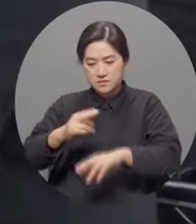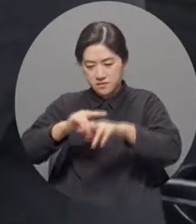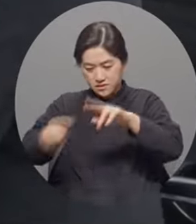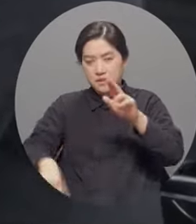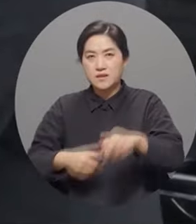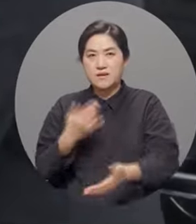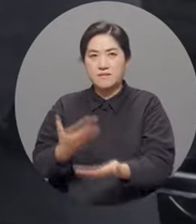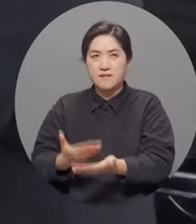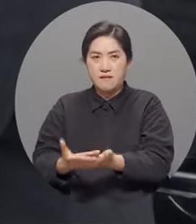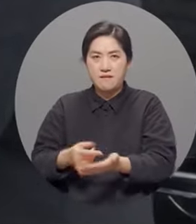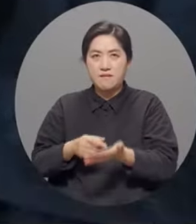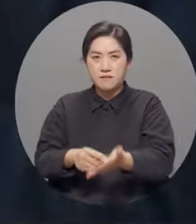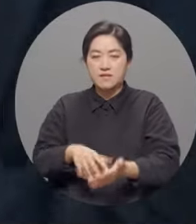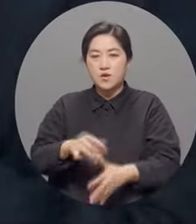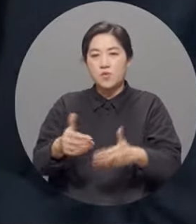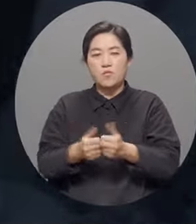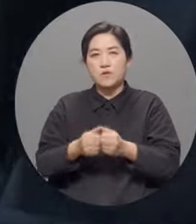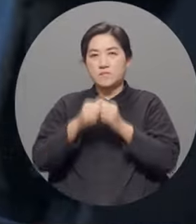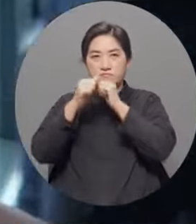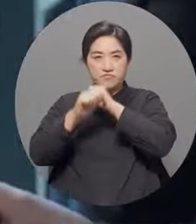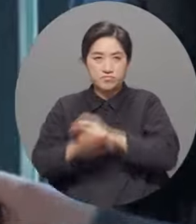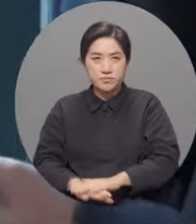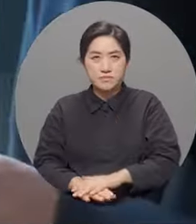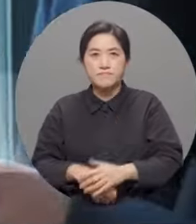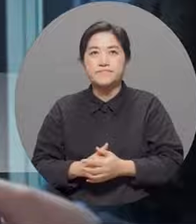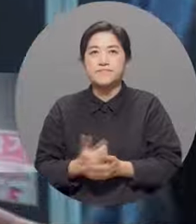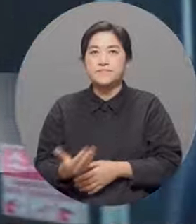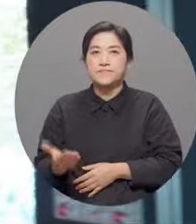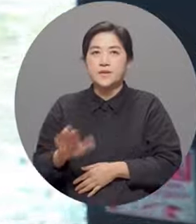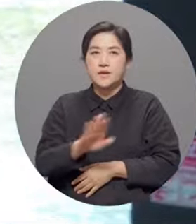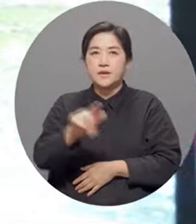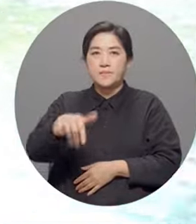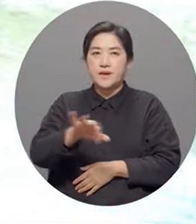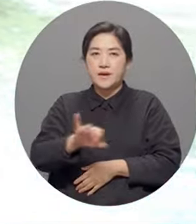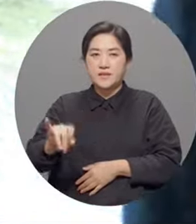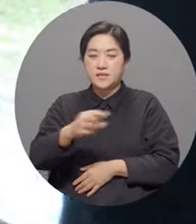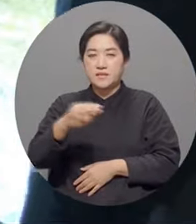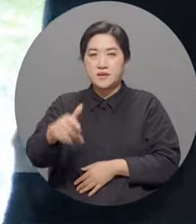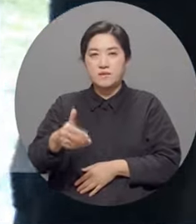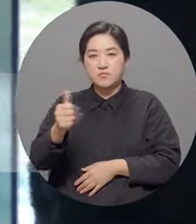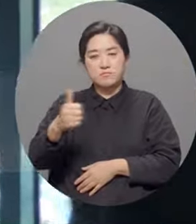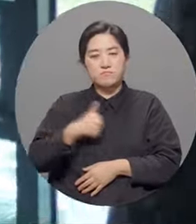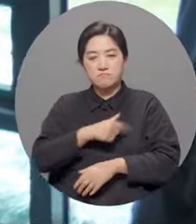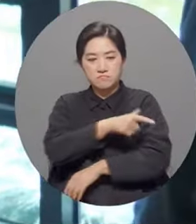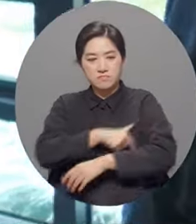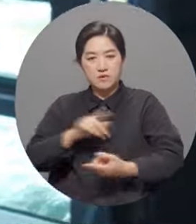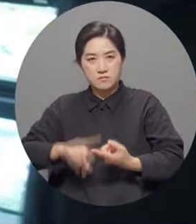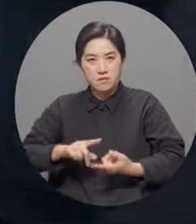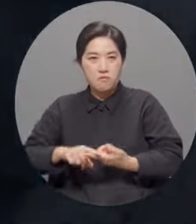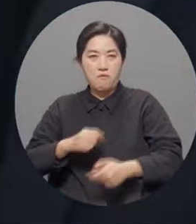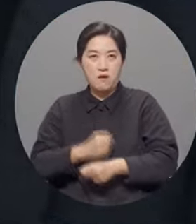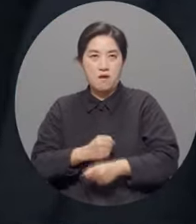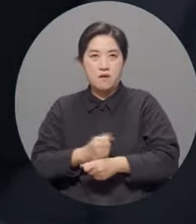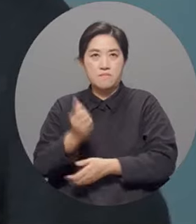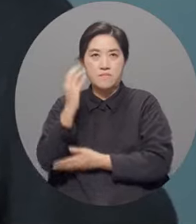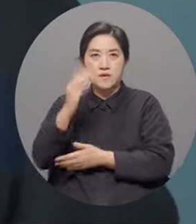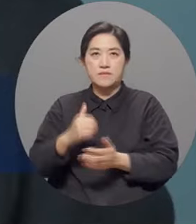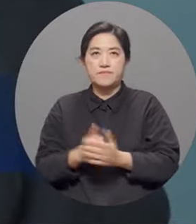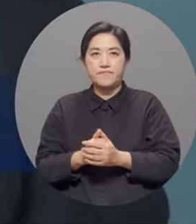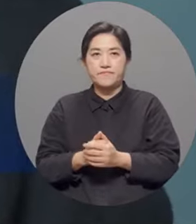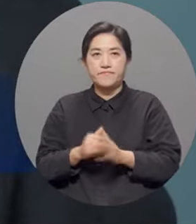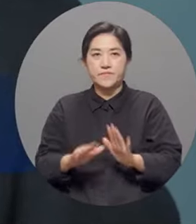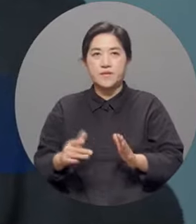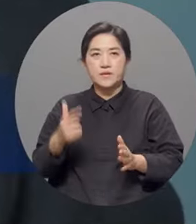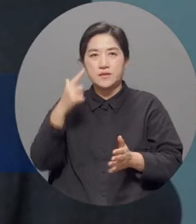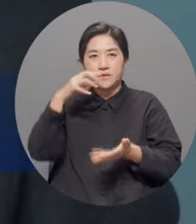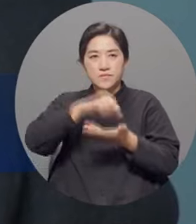주장하면서 첫 회의가 무산됐습니다. 하지만 박이택 소장은 사퇴하지 않겠다고 밝혔습니다. 식민시대의